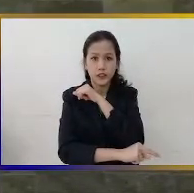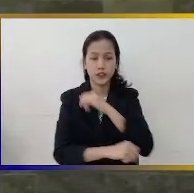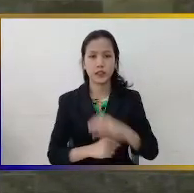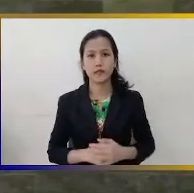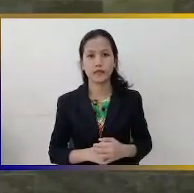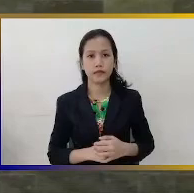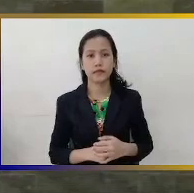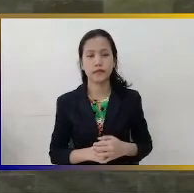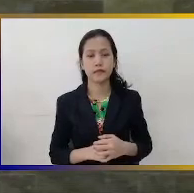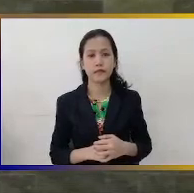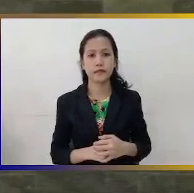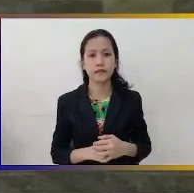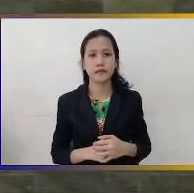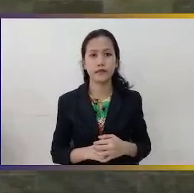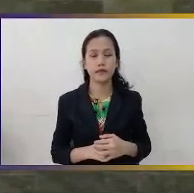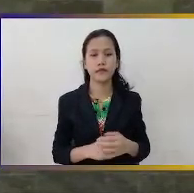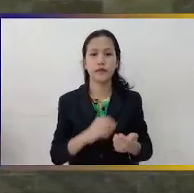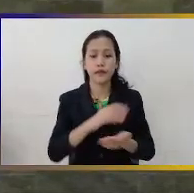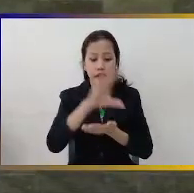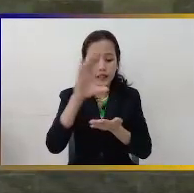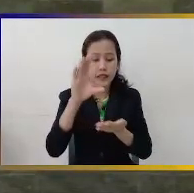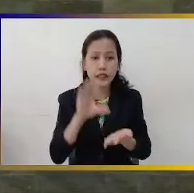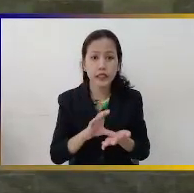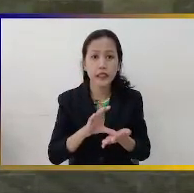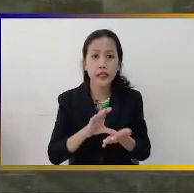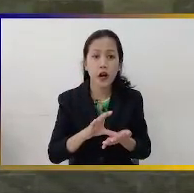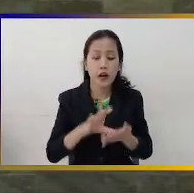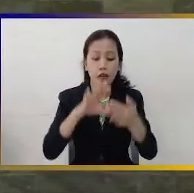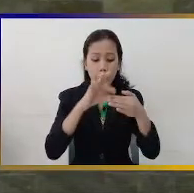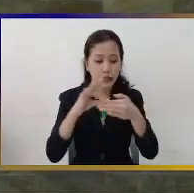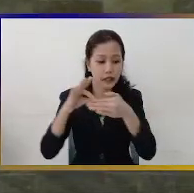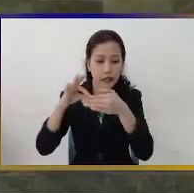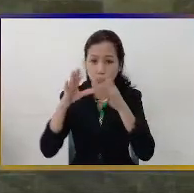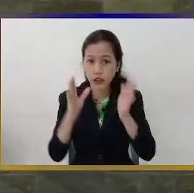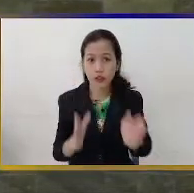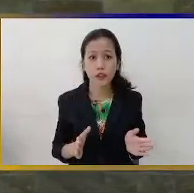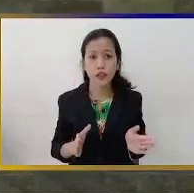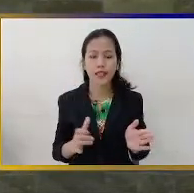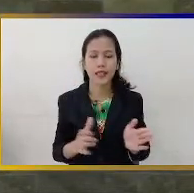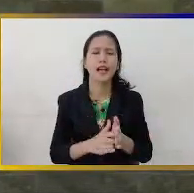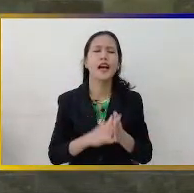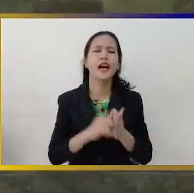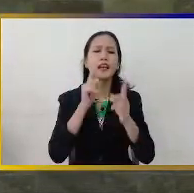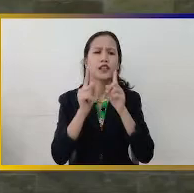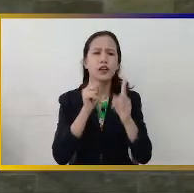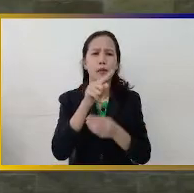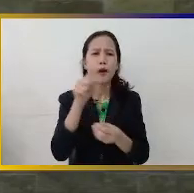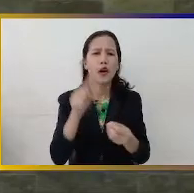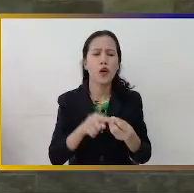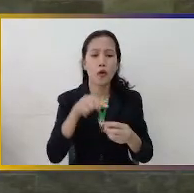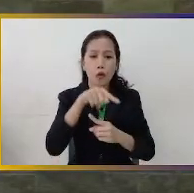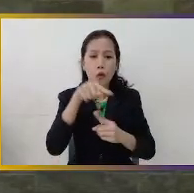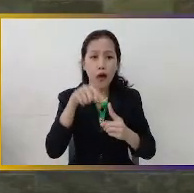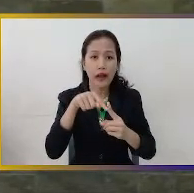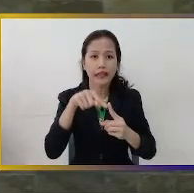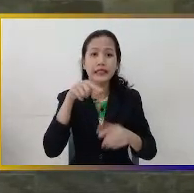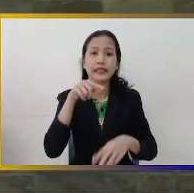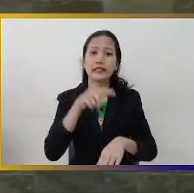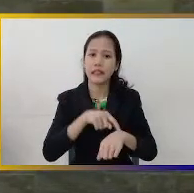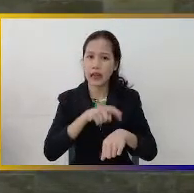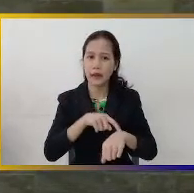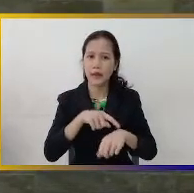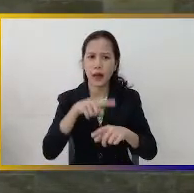yung mga capitals and then dito po yung mga leaders. Ito po yung mga dinil during this time. Kasi kapag naayos